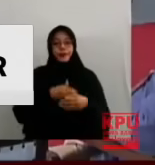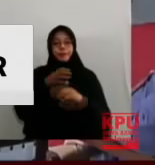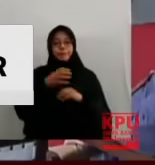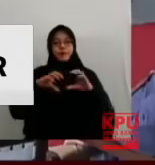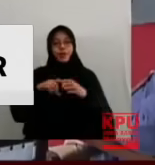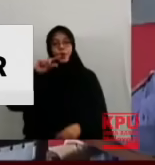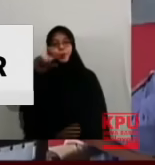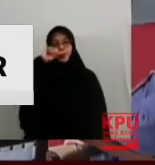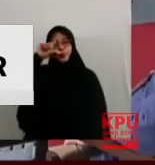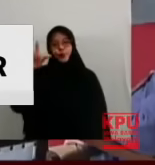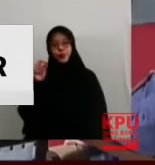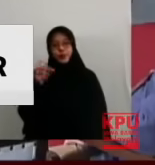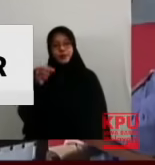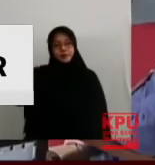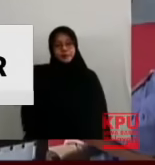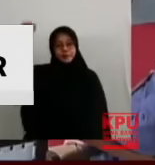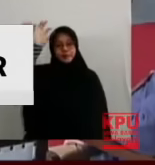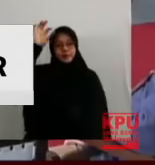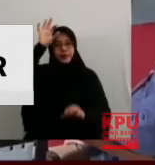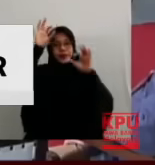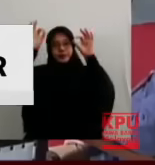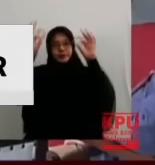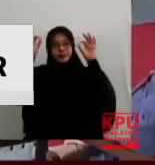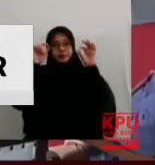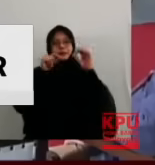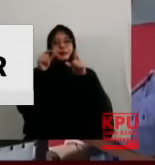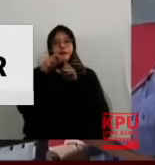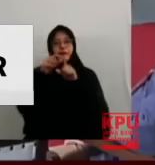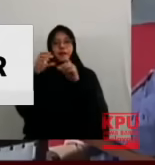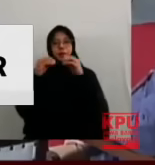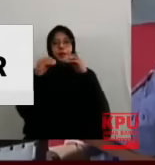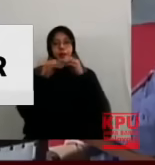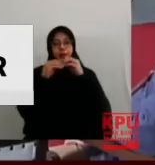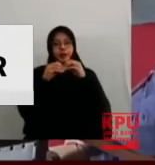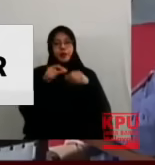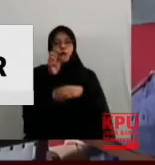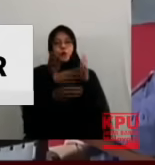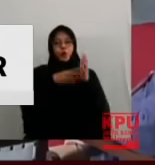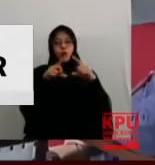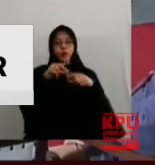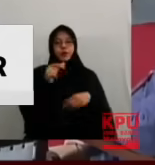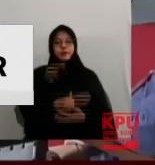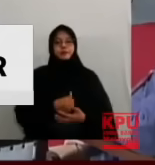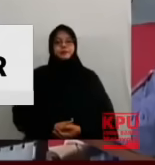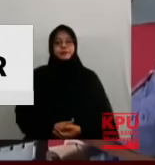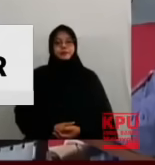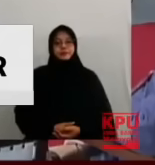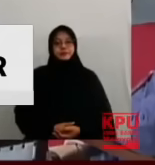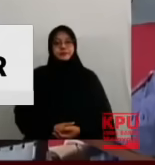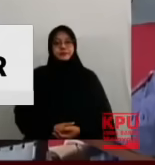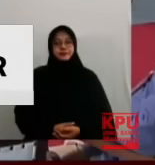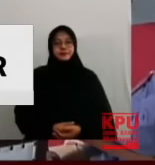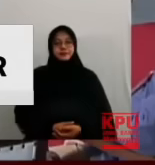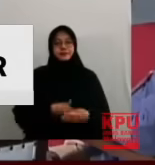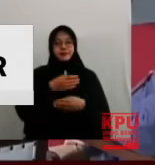Bintang PBB dan terakhir dari partai umat hadirin